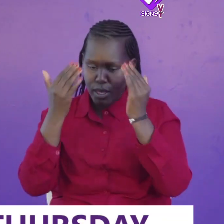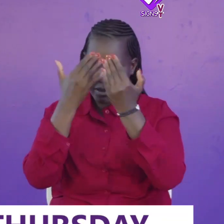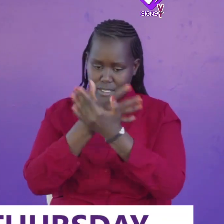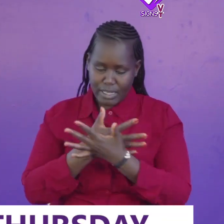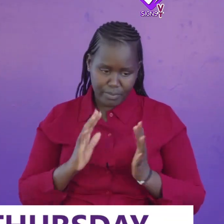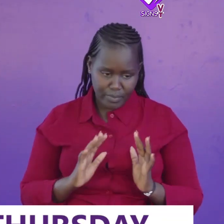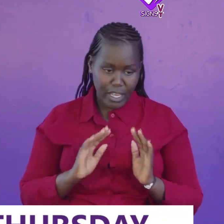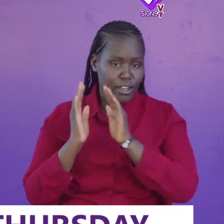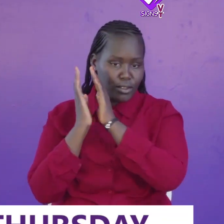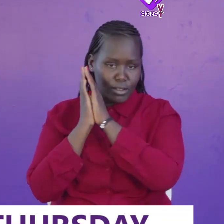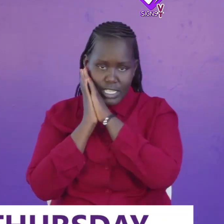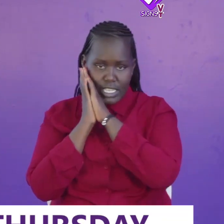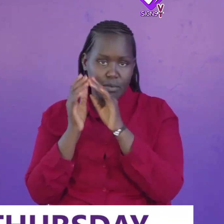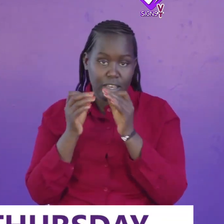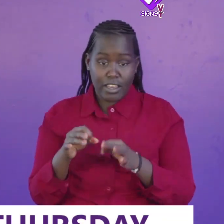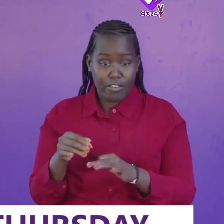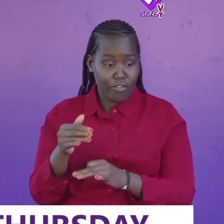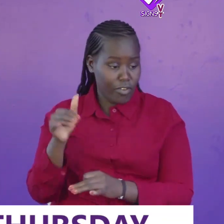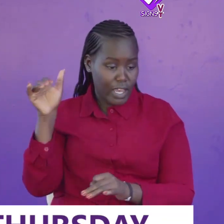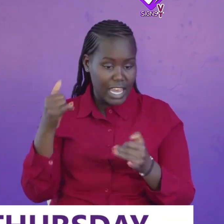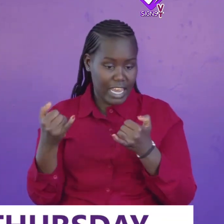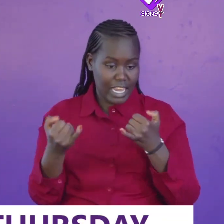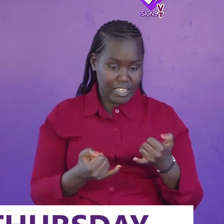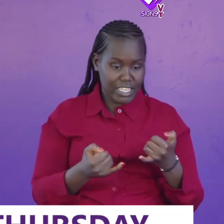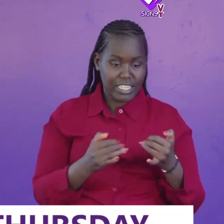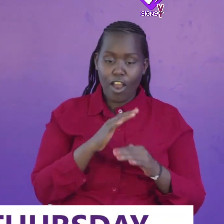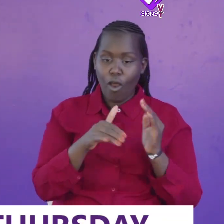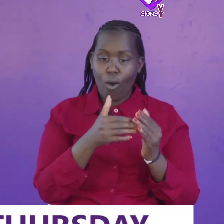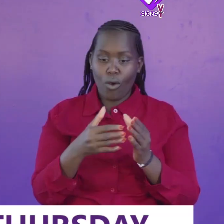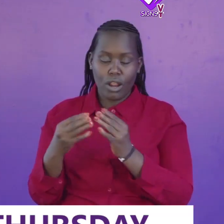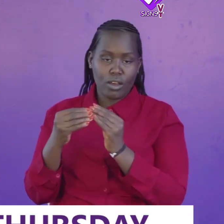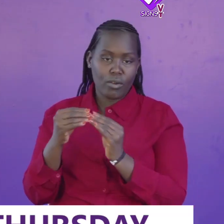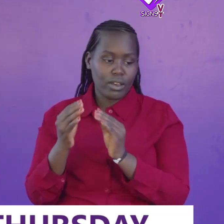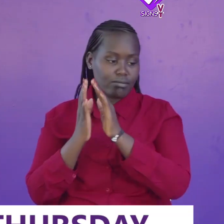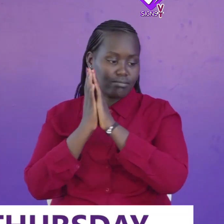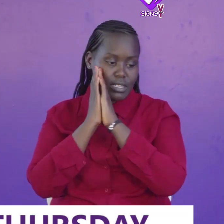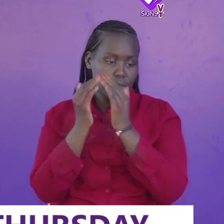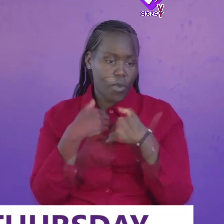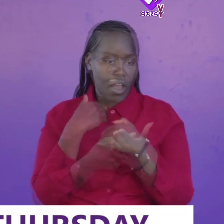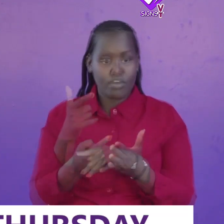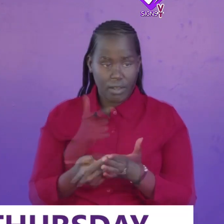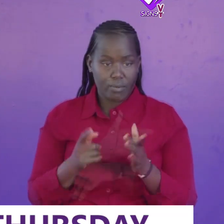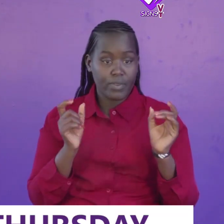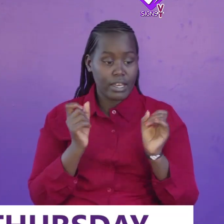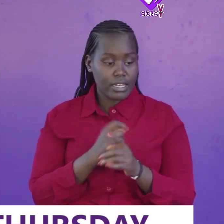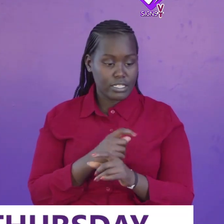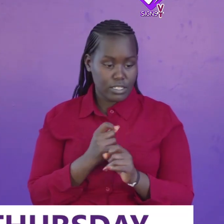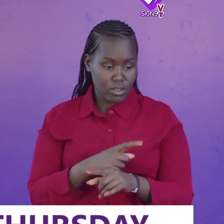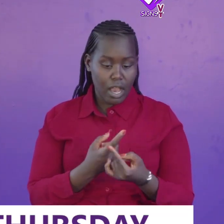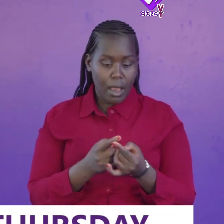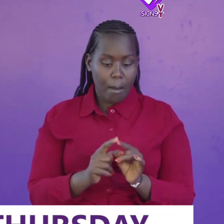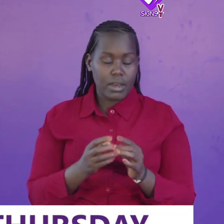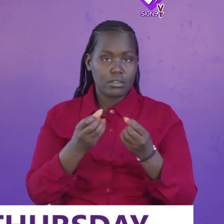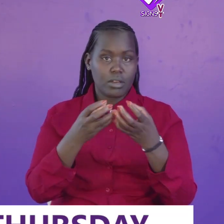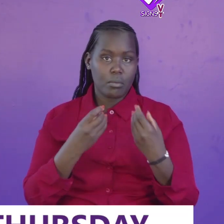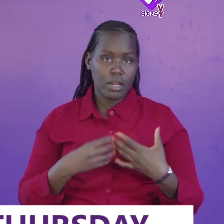ka kuisha. Kila mtu aende akalala. By the way unajua kuna video ilikuwa na trend last lakini watu wengi hawako